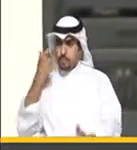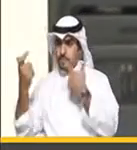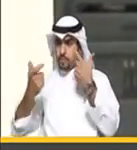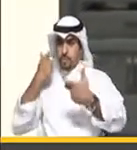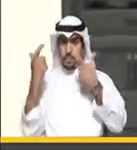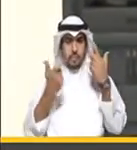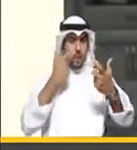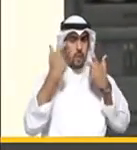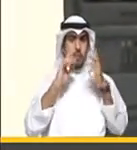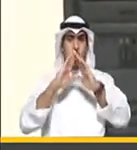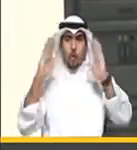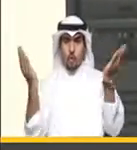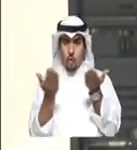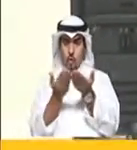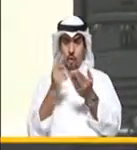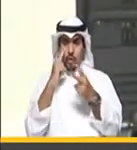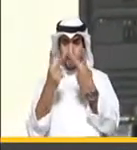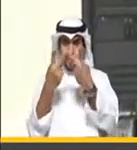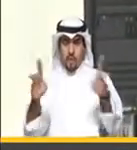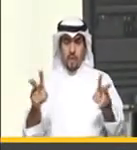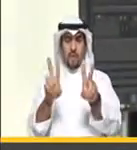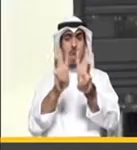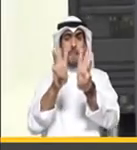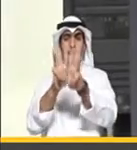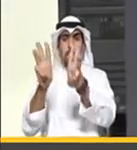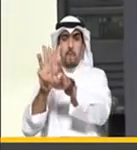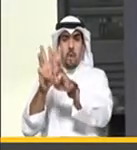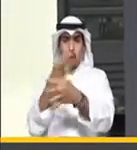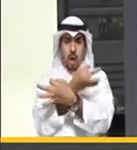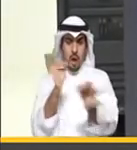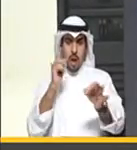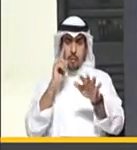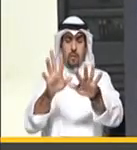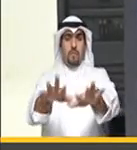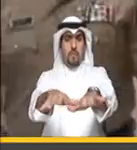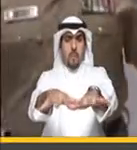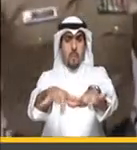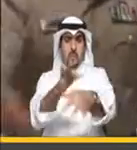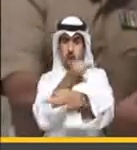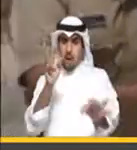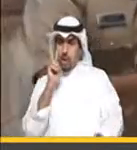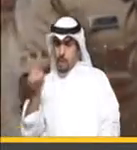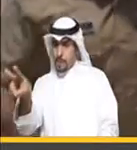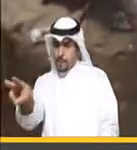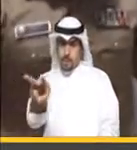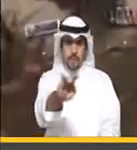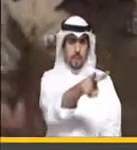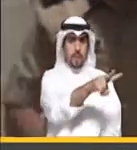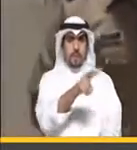غرفة المشغلين والسيرفرات، واطلع على تجهيز الغرفة الخاصة بالمولدات